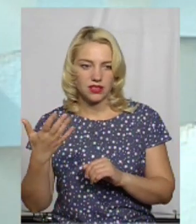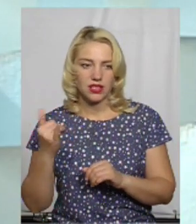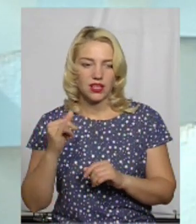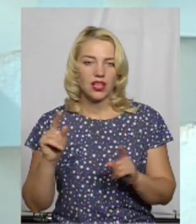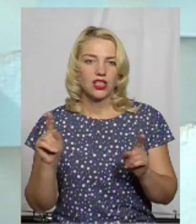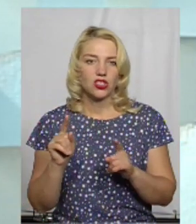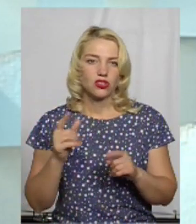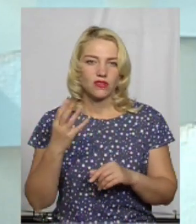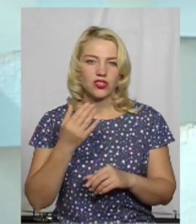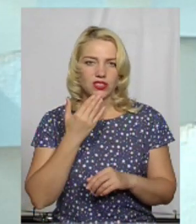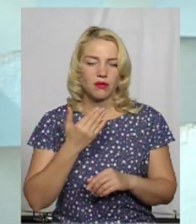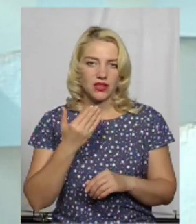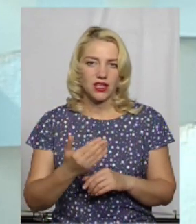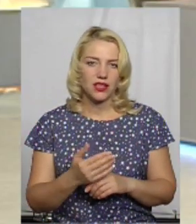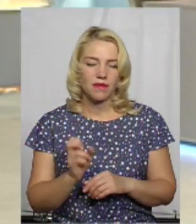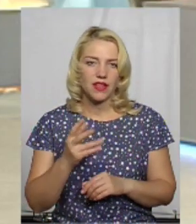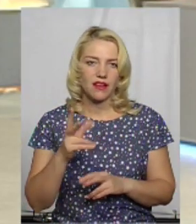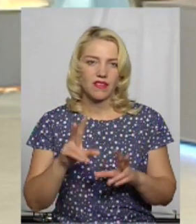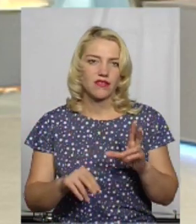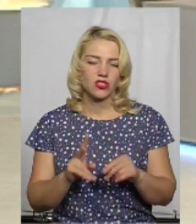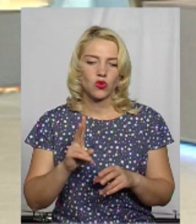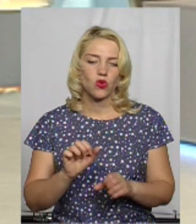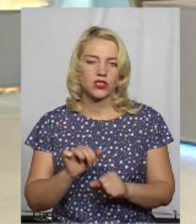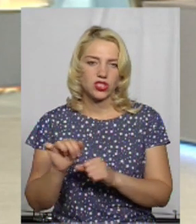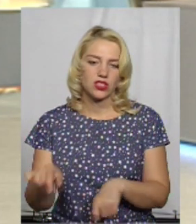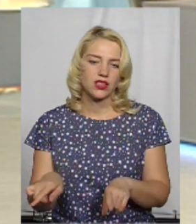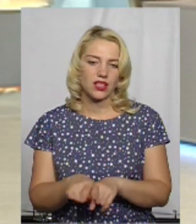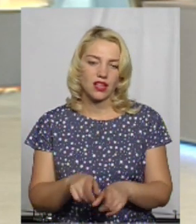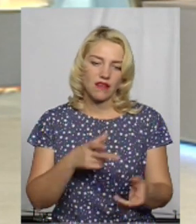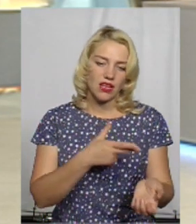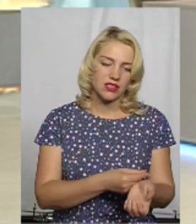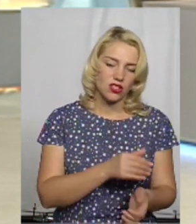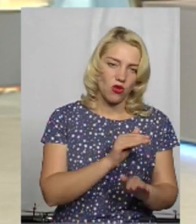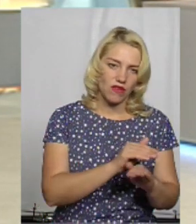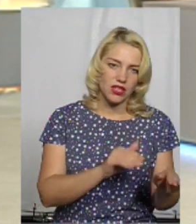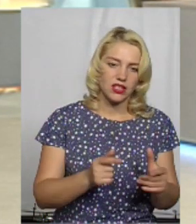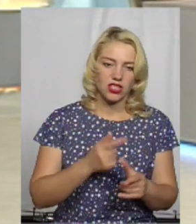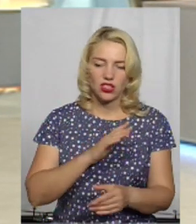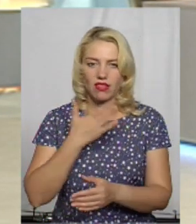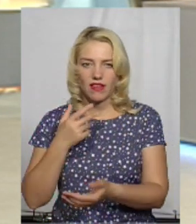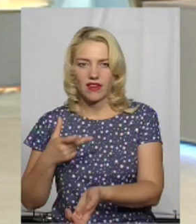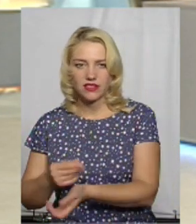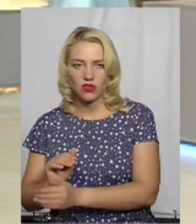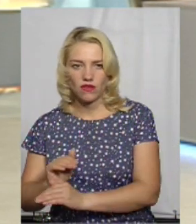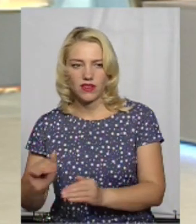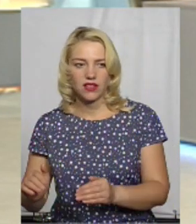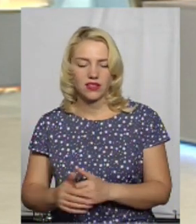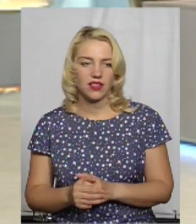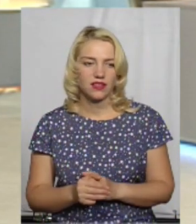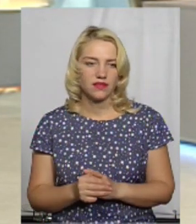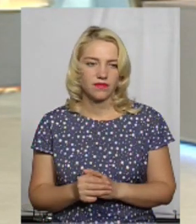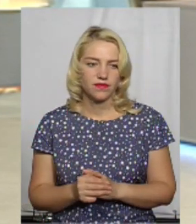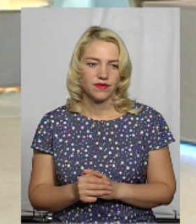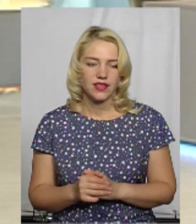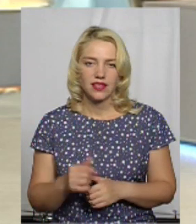94,5. І що ви ще спитали? Як ви вважаєте, кого захищає таким чином? Вакцинованих чи невакцинованих дітей?